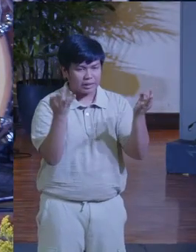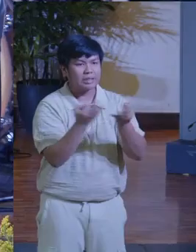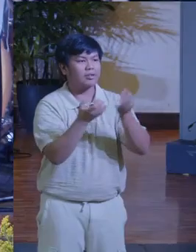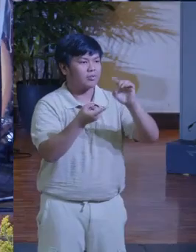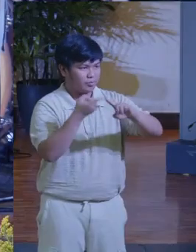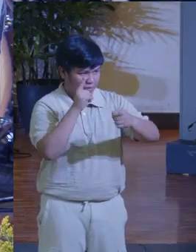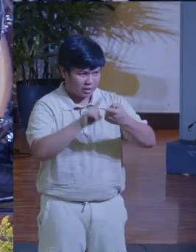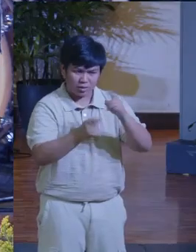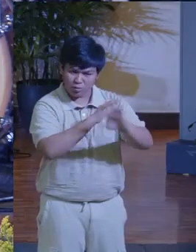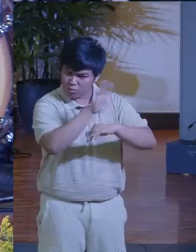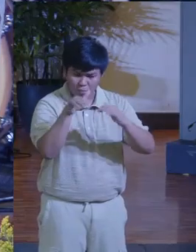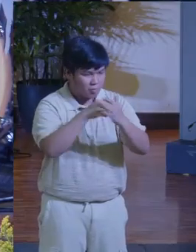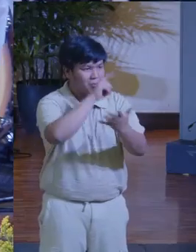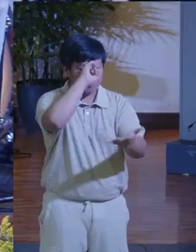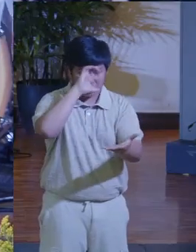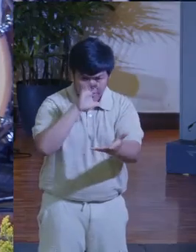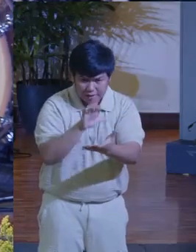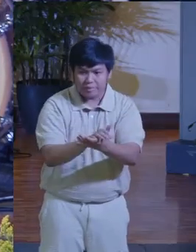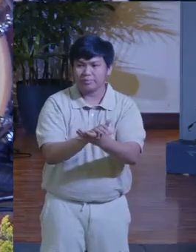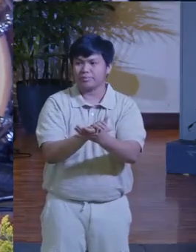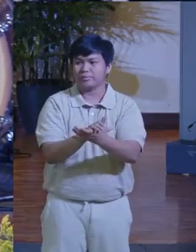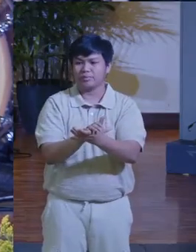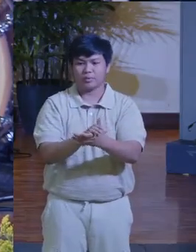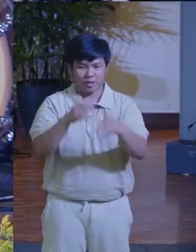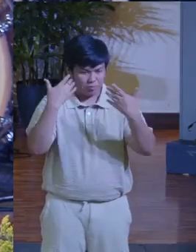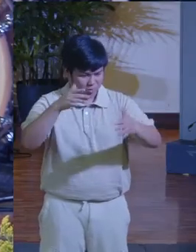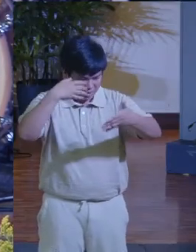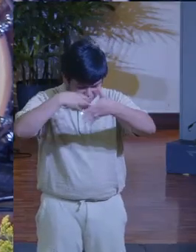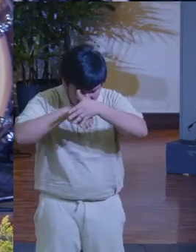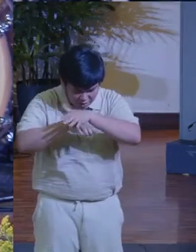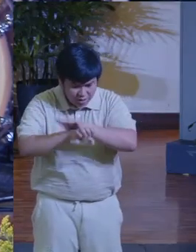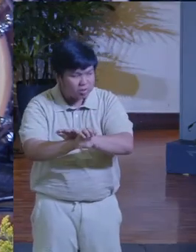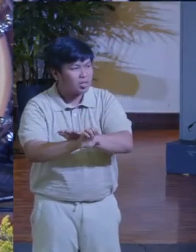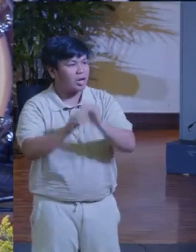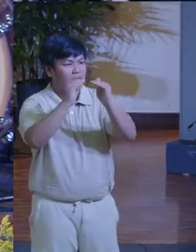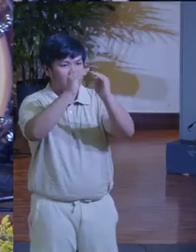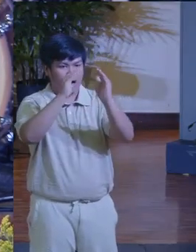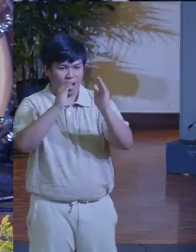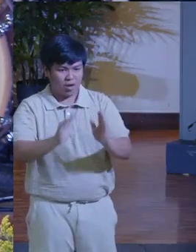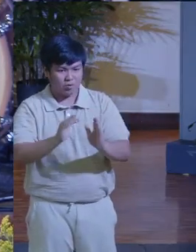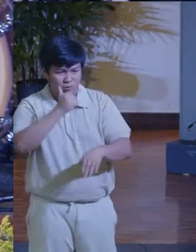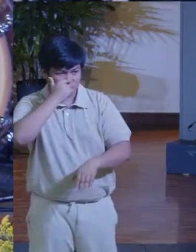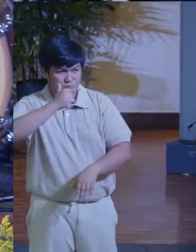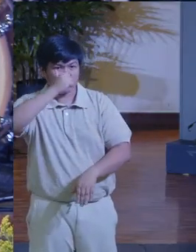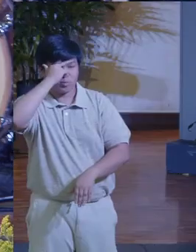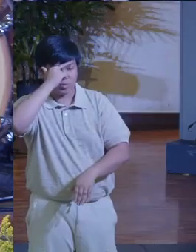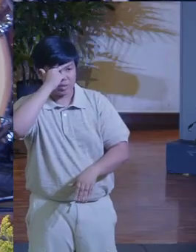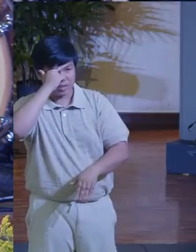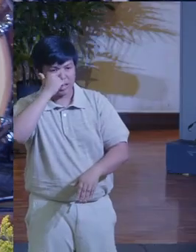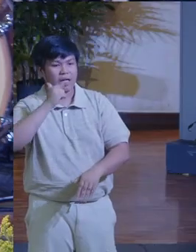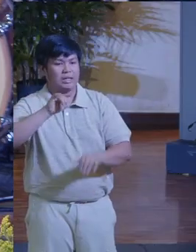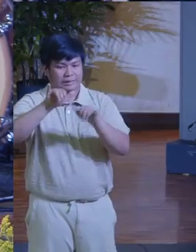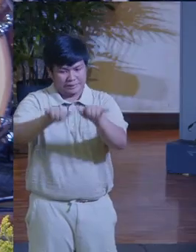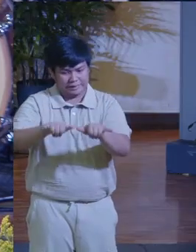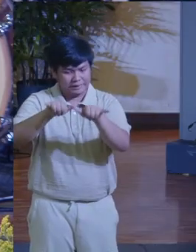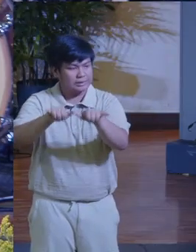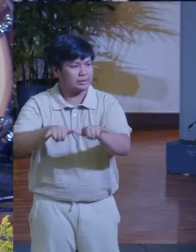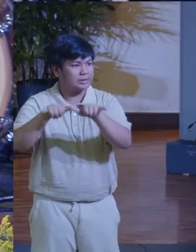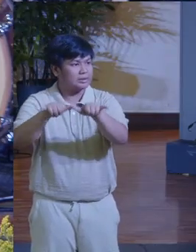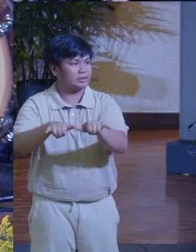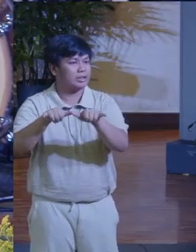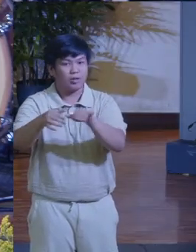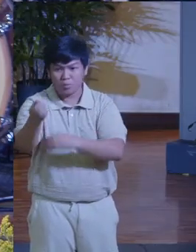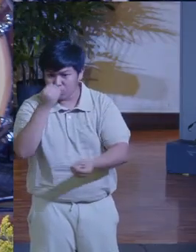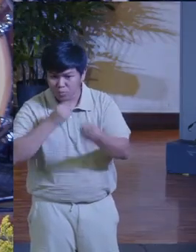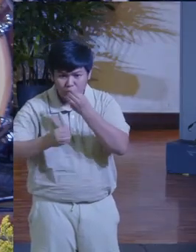At doon, pumasok siya sa bahay ng isang Hentil, nanirahan siya sa bahay ng isang Hentil, at siya ay